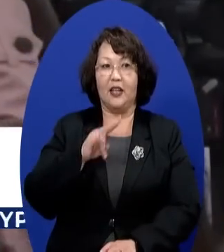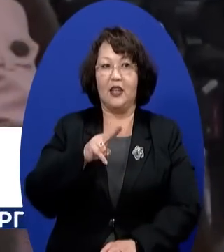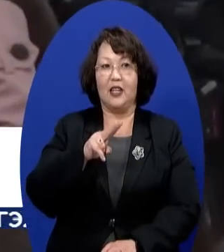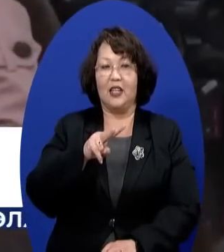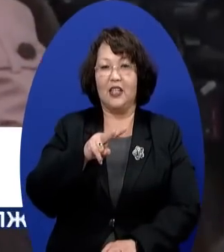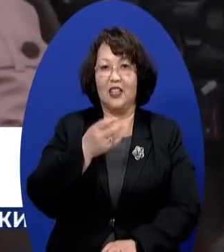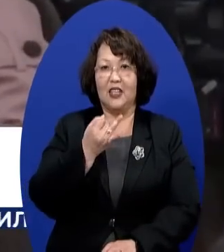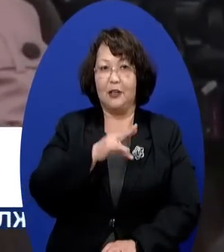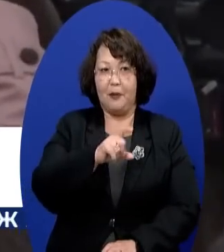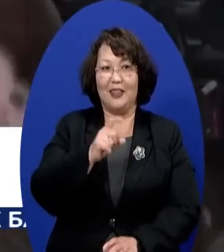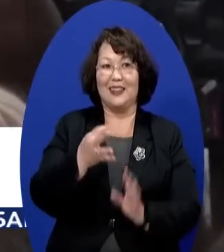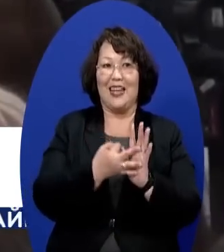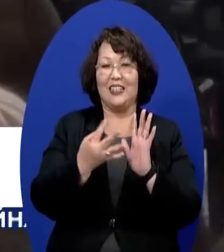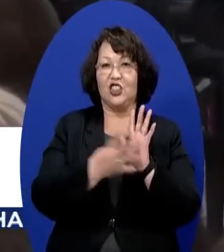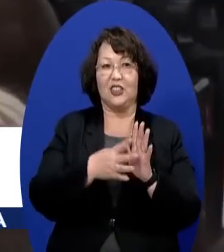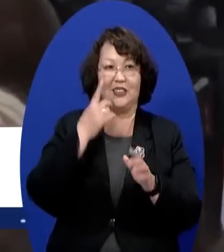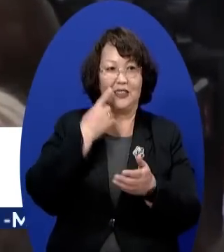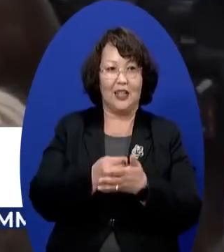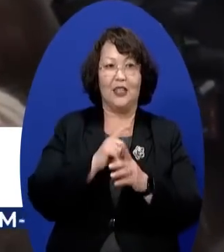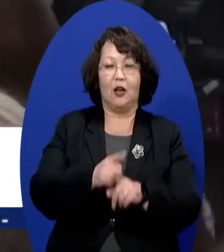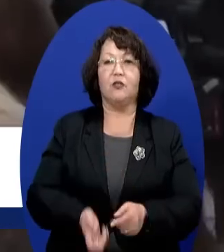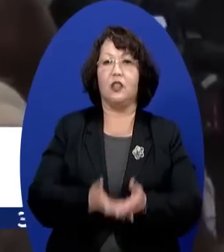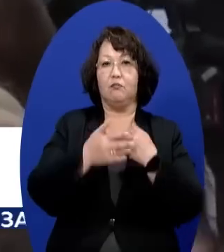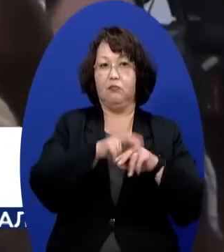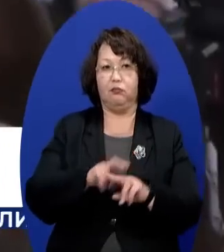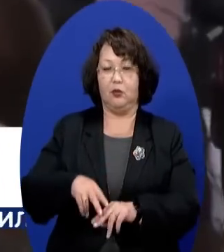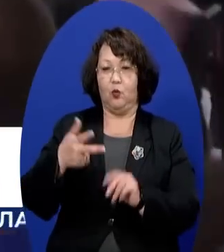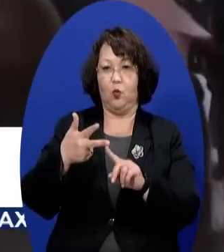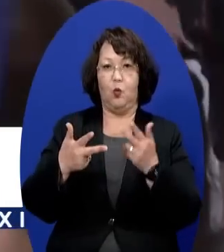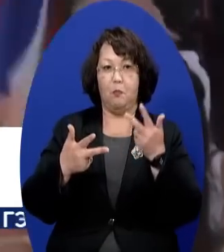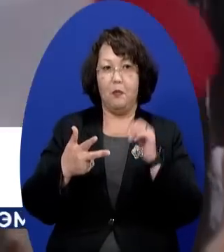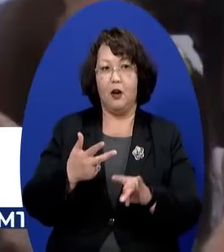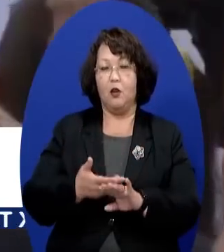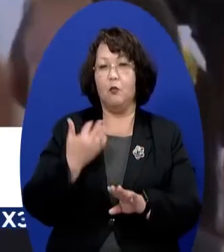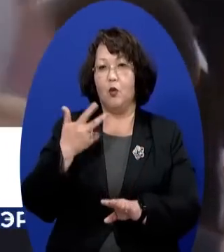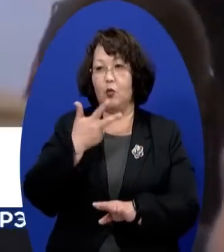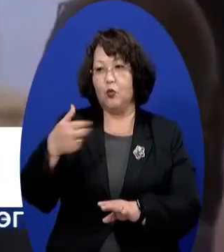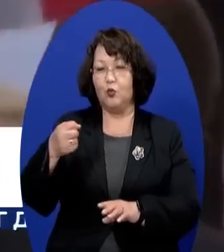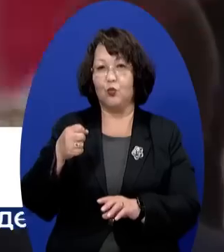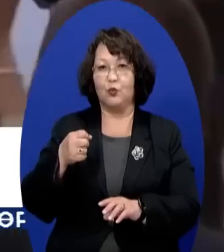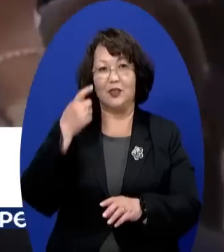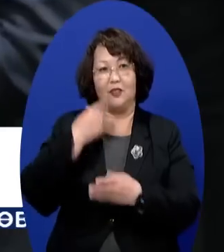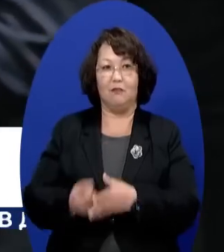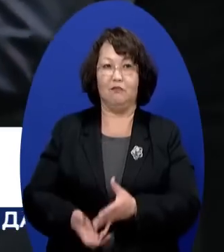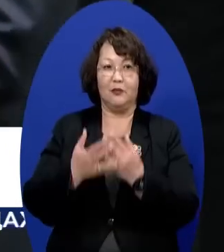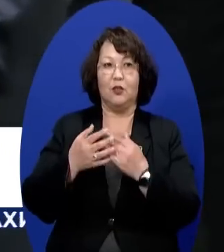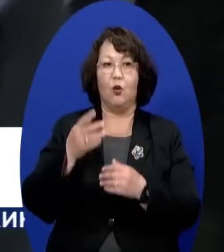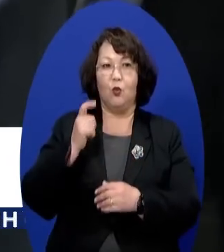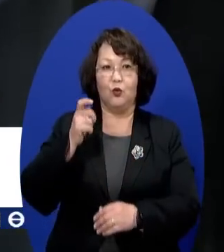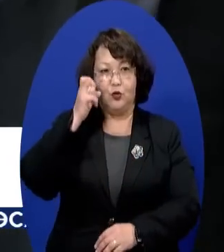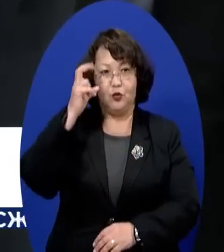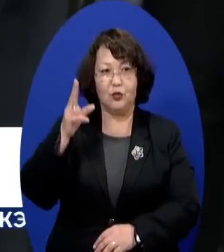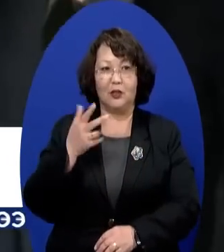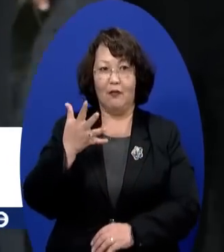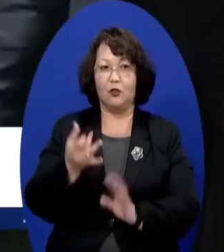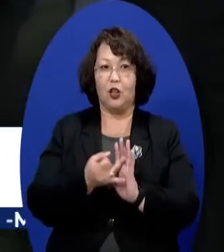89 суудл авснаар 3-р байр руу гарч иржээ. Өмнөх парламентод 300 гаруй суудлтай байсан Макроны тэргүүлдэг эвсэл олонх болохын тулд